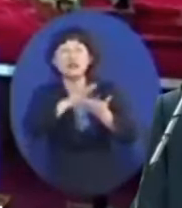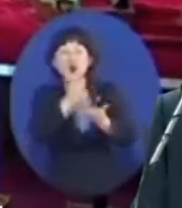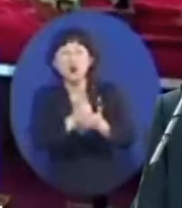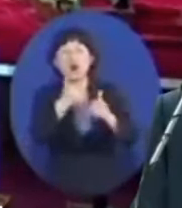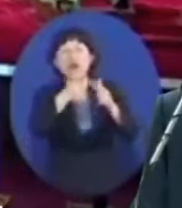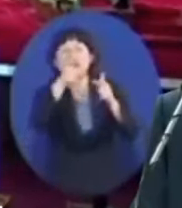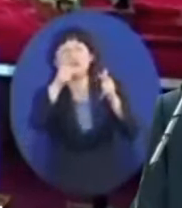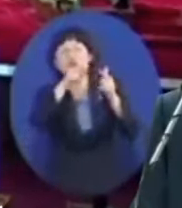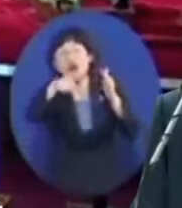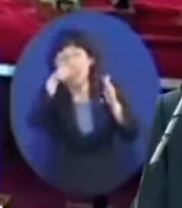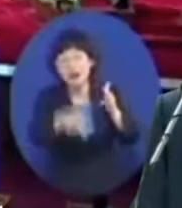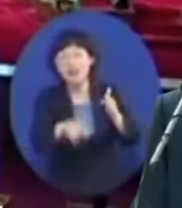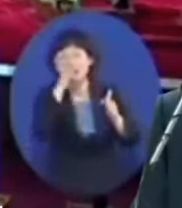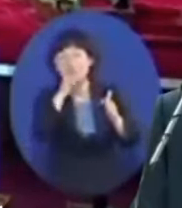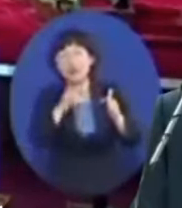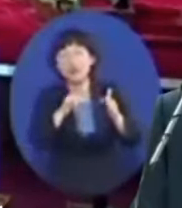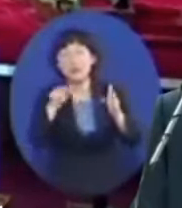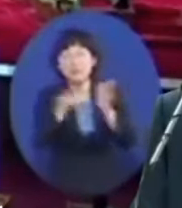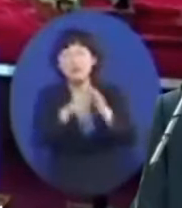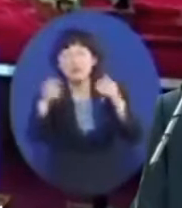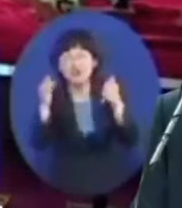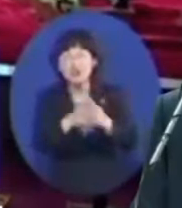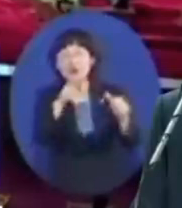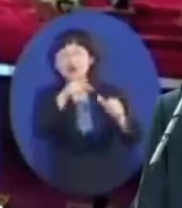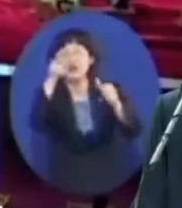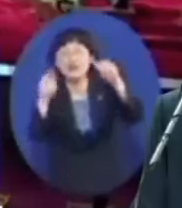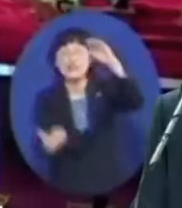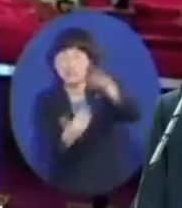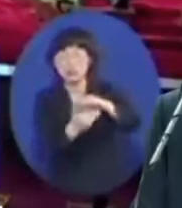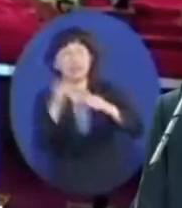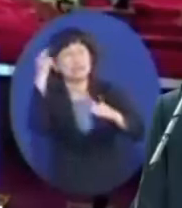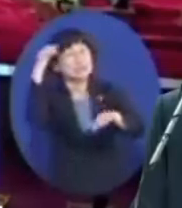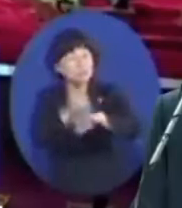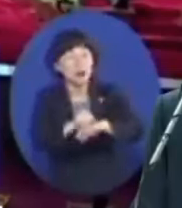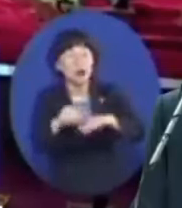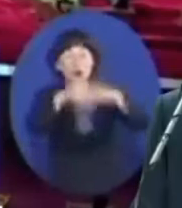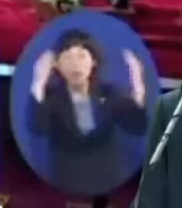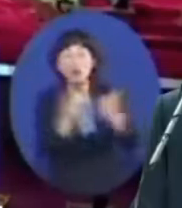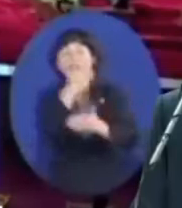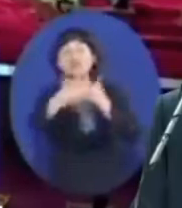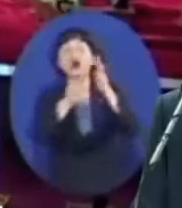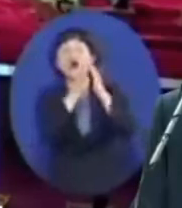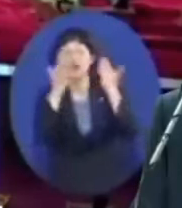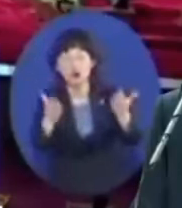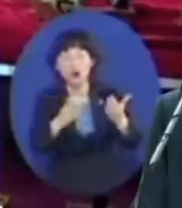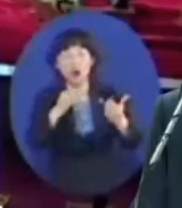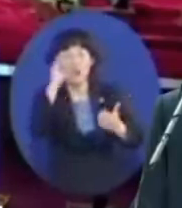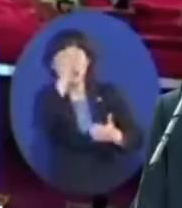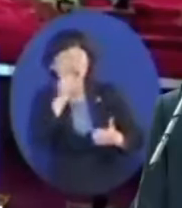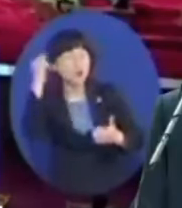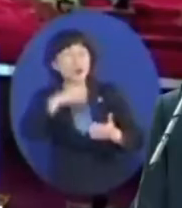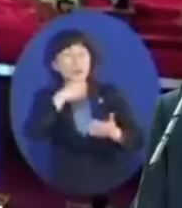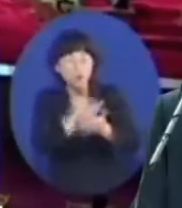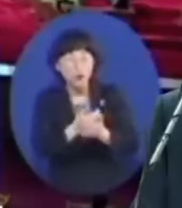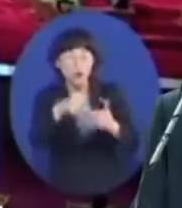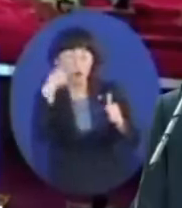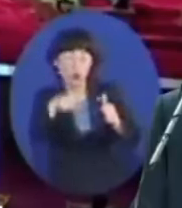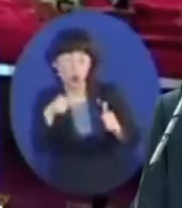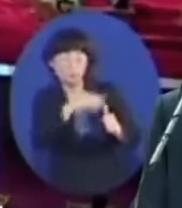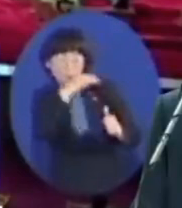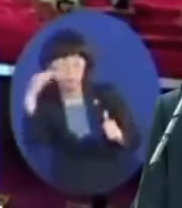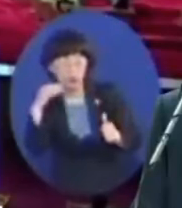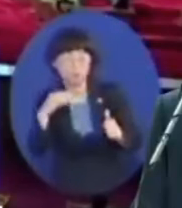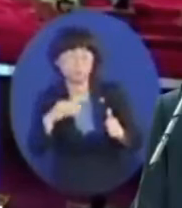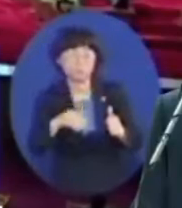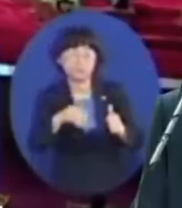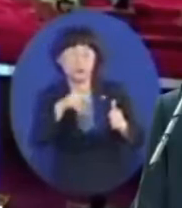말미암아 구원에 이르는 지혜가 있게 하느니라. 모든 성경은 하나님의 감동으로 된 것으로 교훈과 책망과 바르게 함과 의로